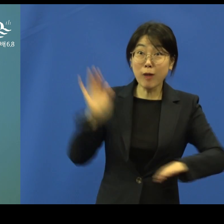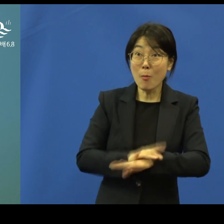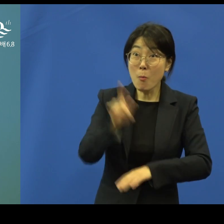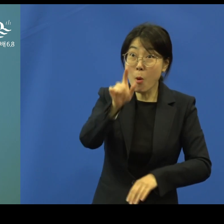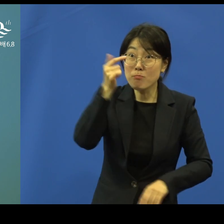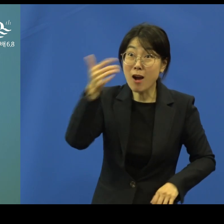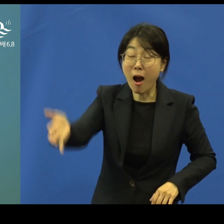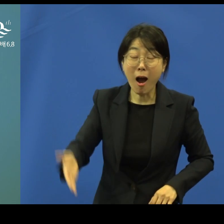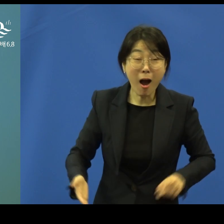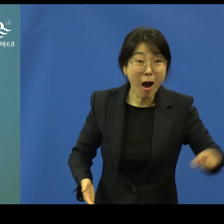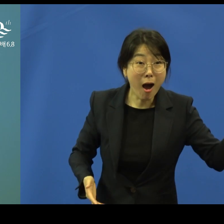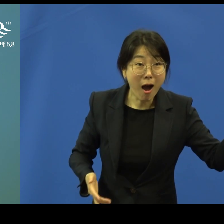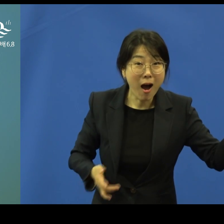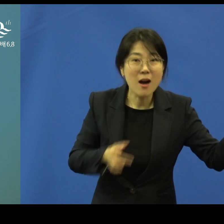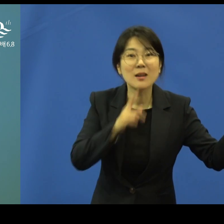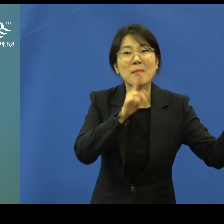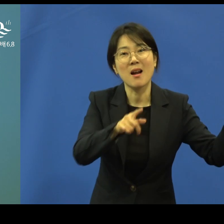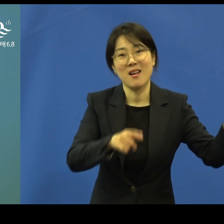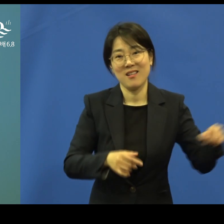하는데.